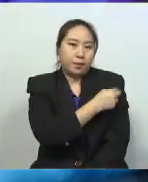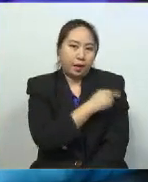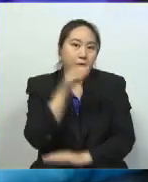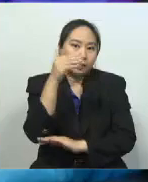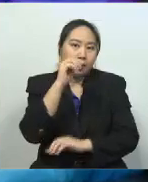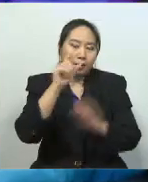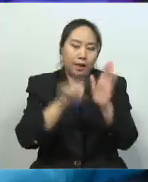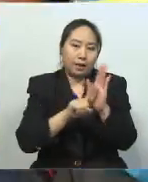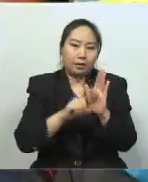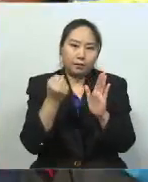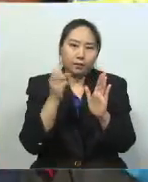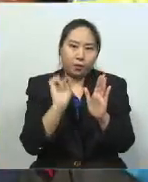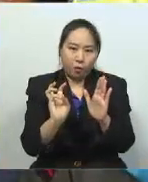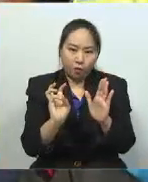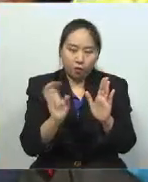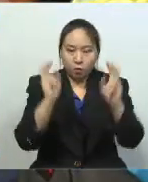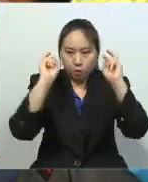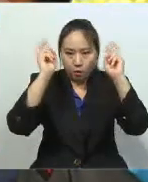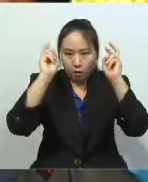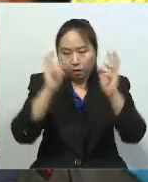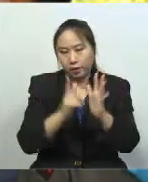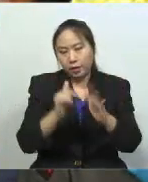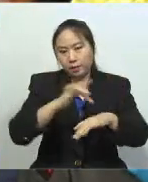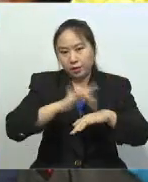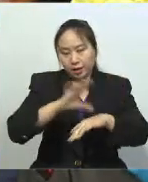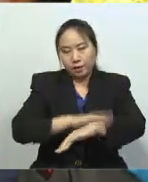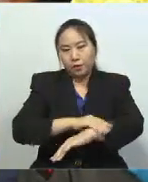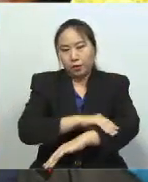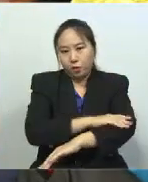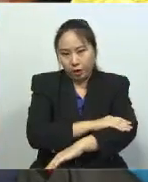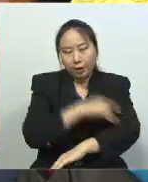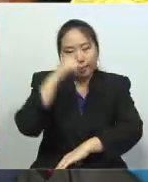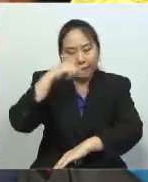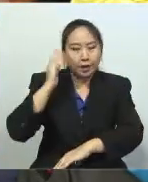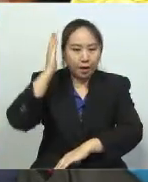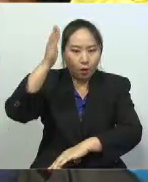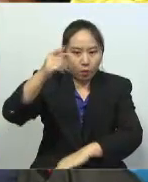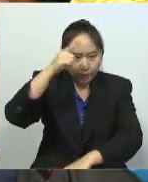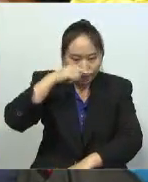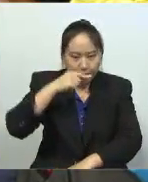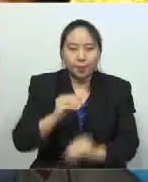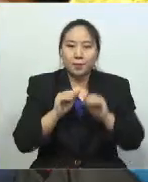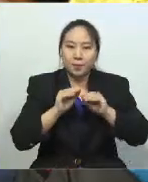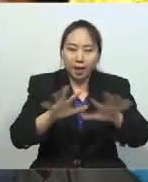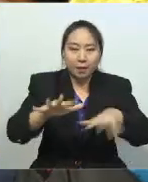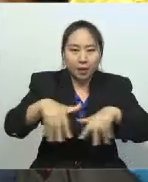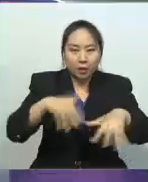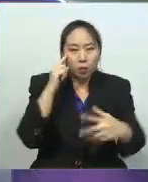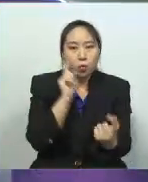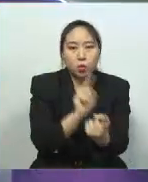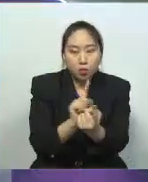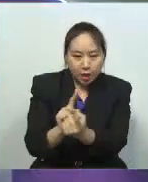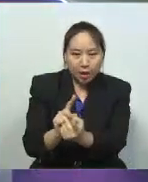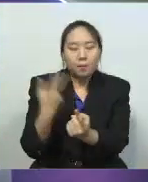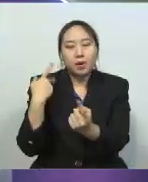าติครั้งที่16ภายใต้แนวคิดสมุนไพรนวดไทยอนาคตไทยเพื่อสื่อสารให้ประชาชนได้รู้จักประโยชน์และคุ